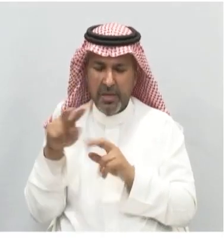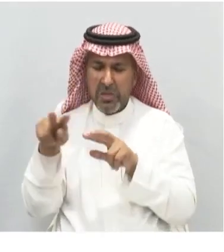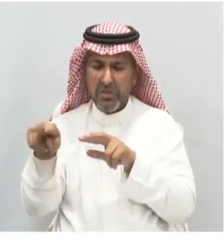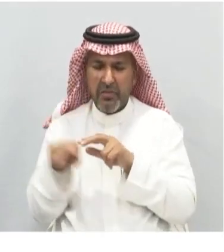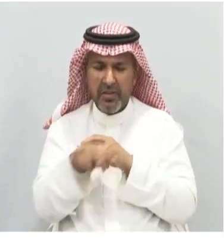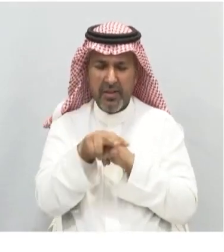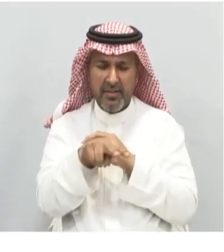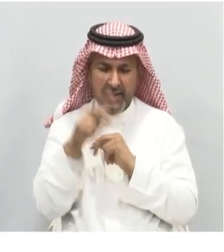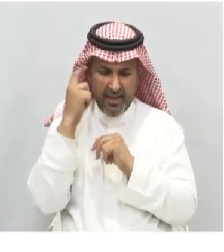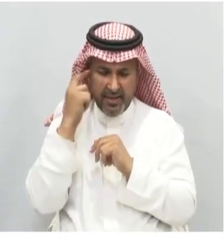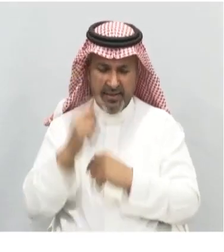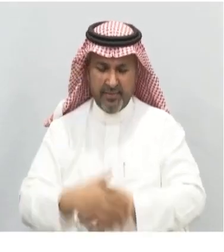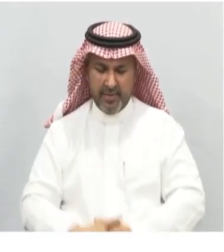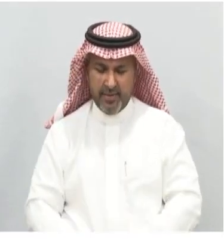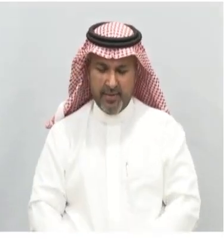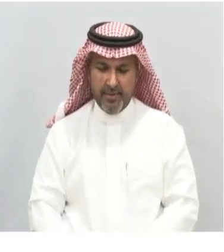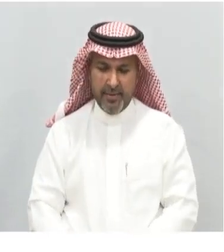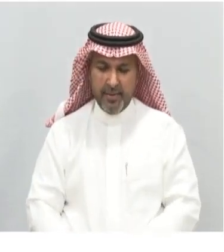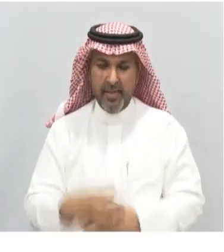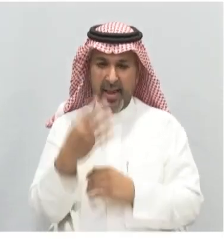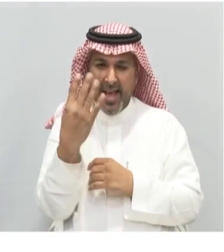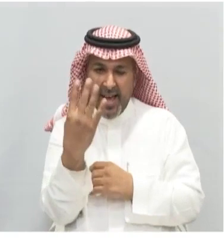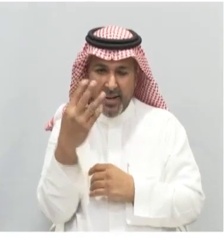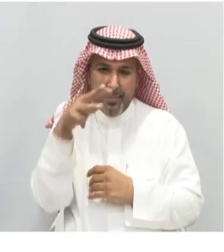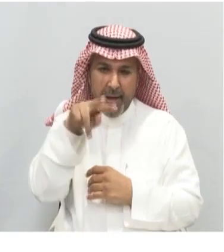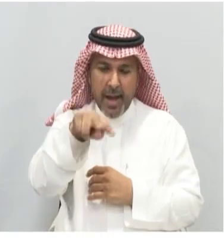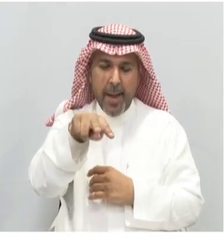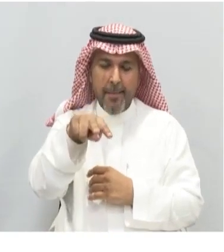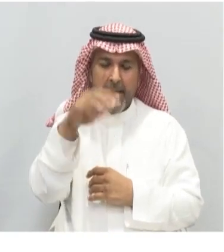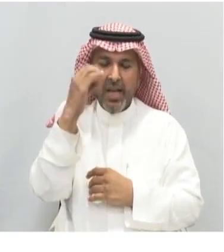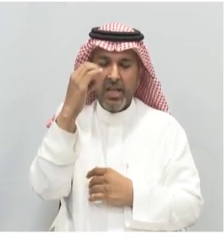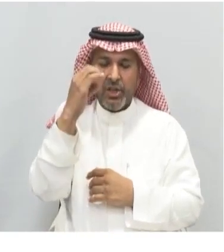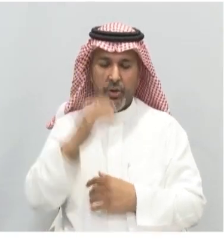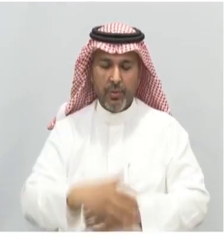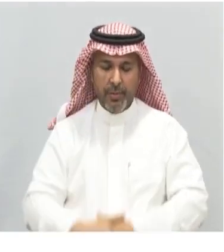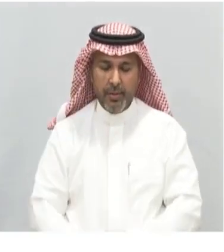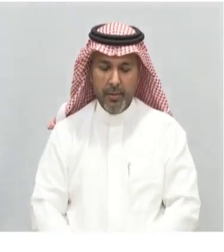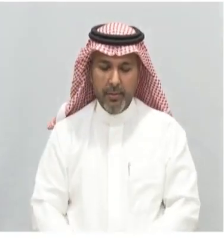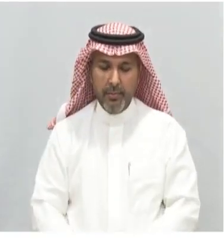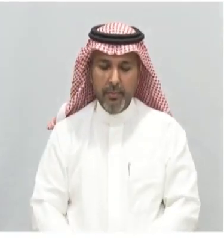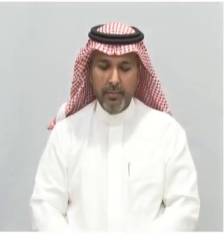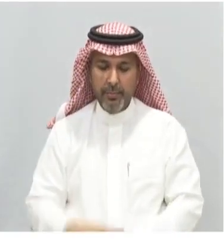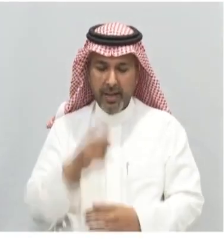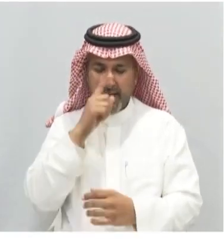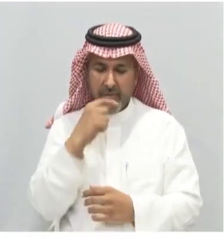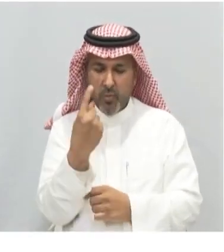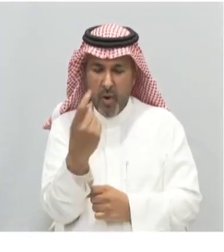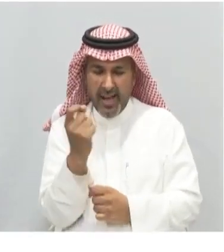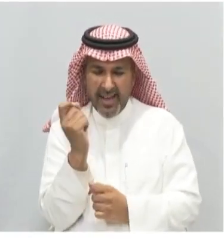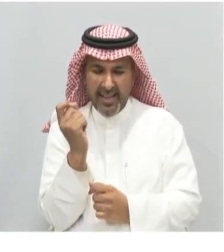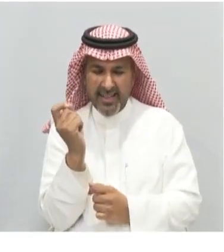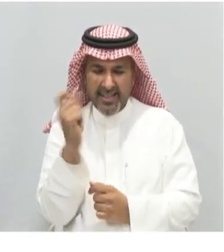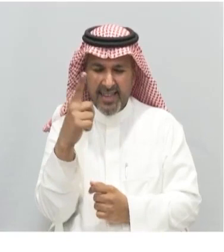اذا ساضيف هنا صفرين وتكون الاجابه كم يا ابطال 400 اذا نستطيع ان نجيب فكم يبلغ القصد